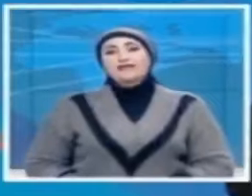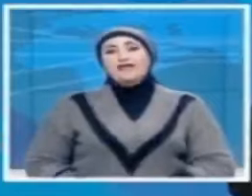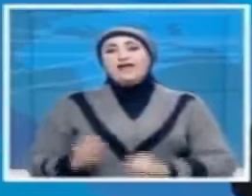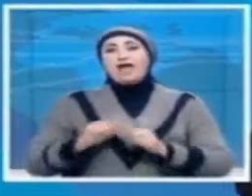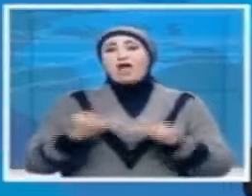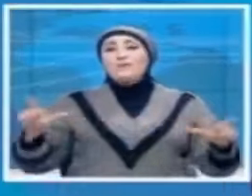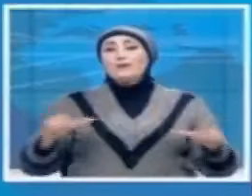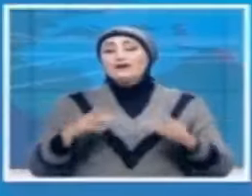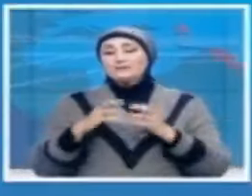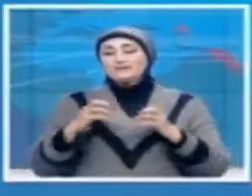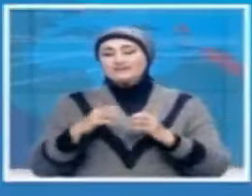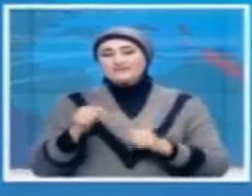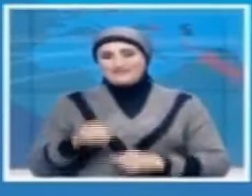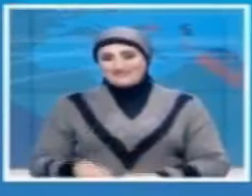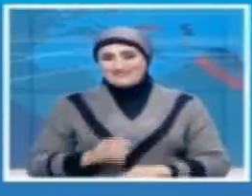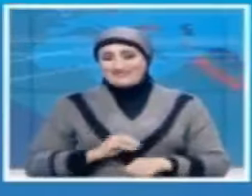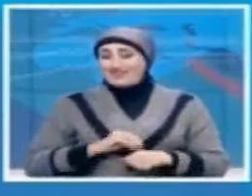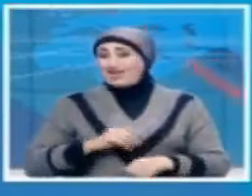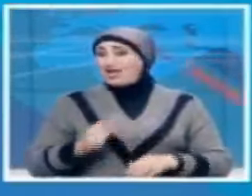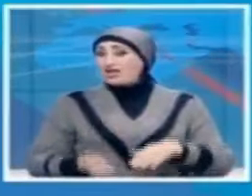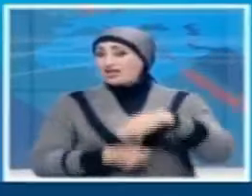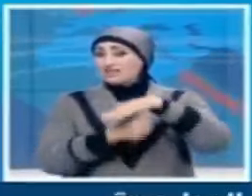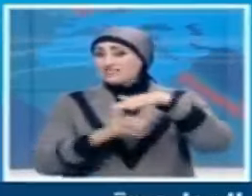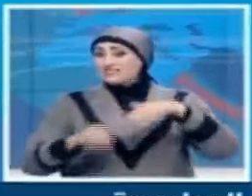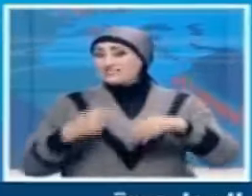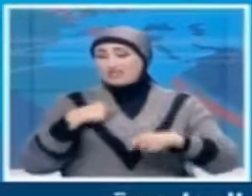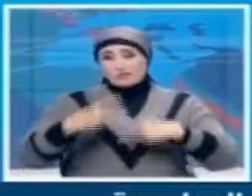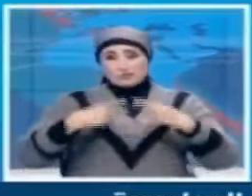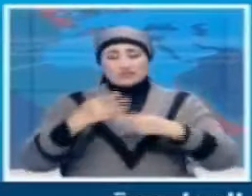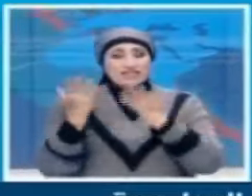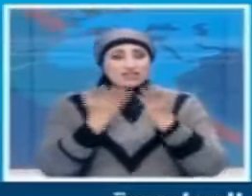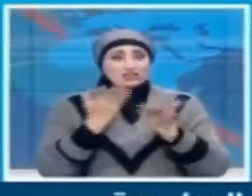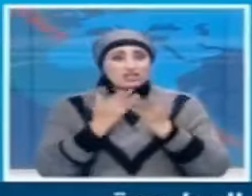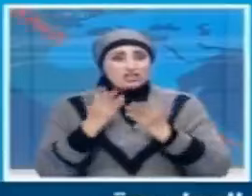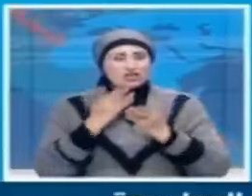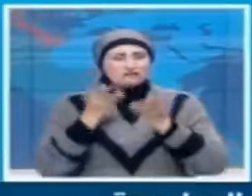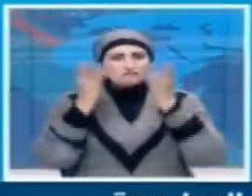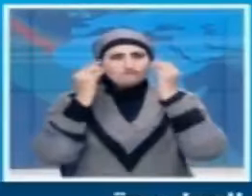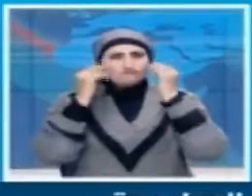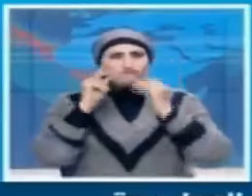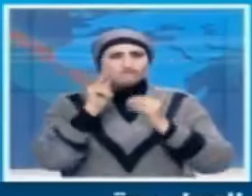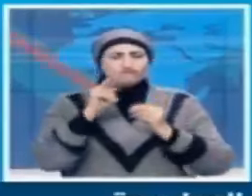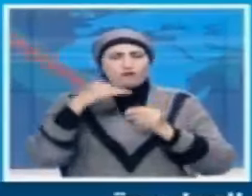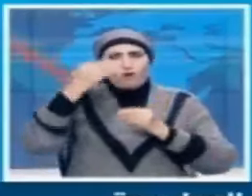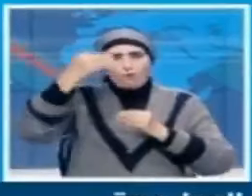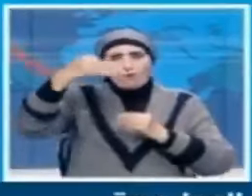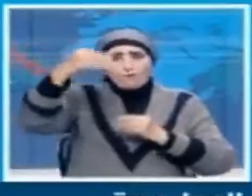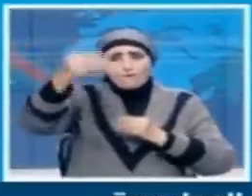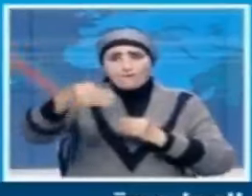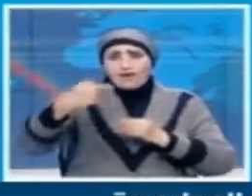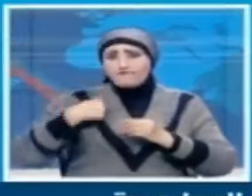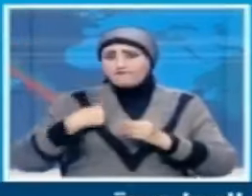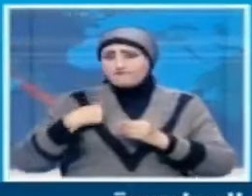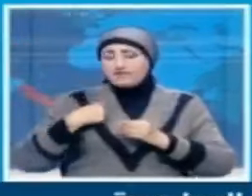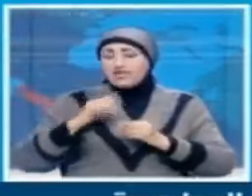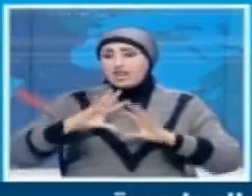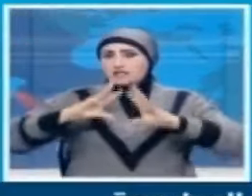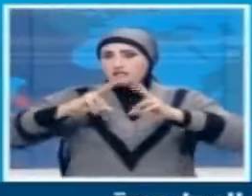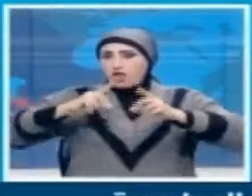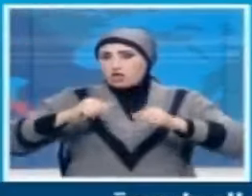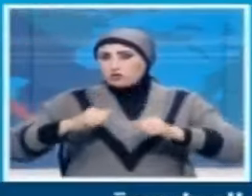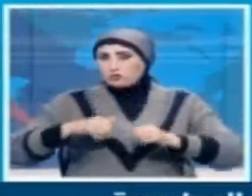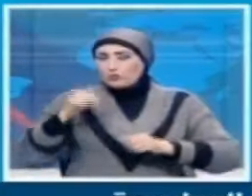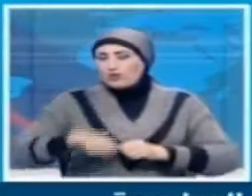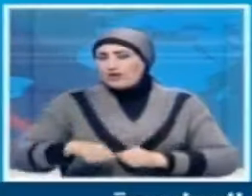الأخبار بالتفصيل. وجاء الرئيس عبد الفتاح السيسي بمواصلة الدراسة العلمية للرؤى والخطط المطروحة لتطوير القاهرة